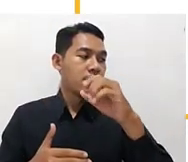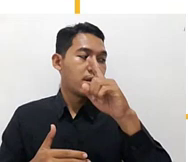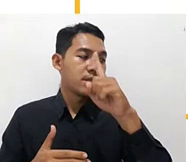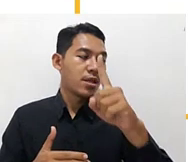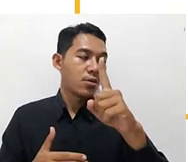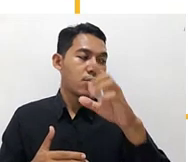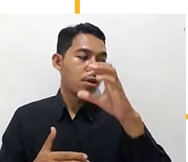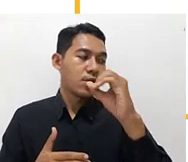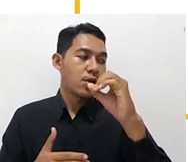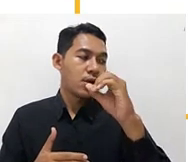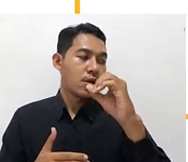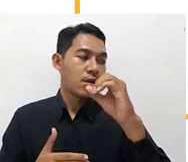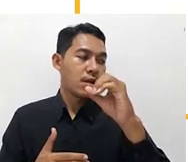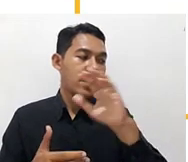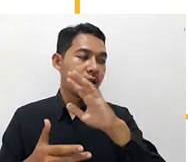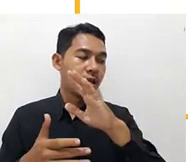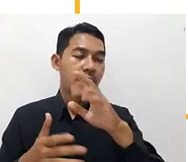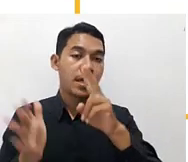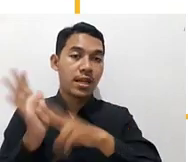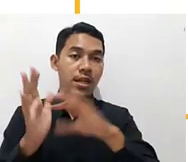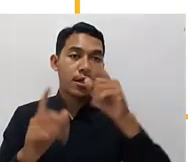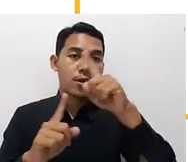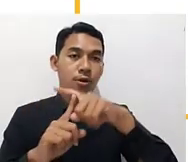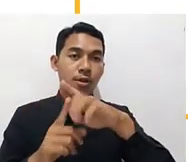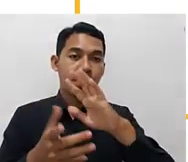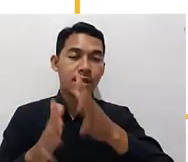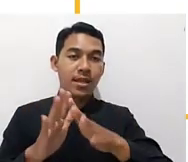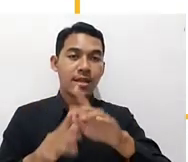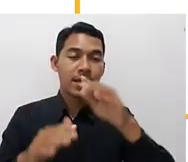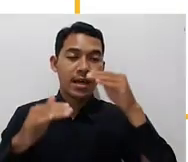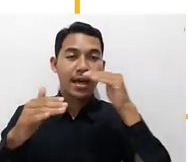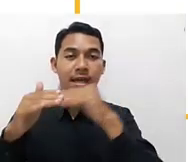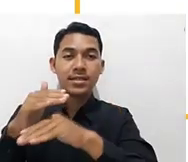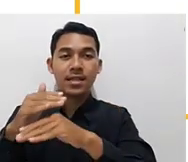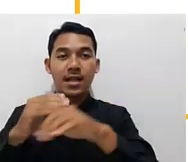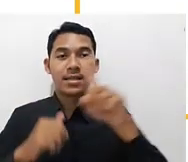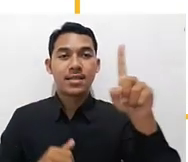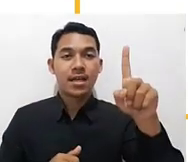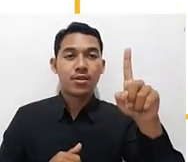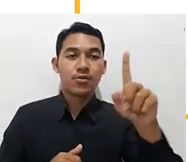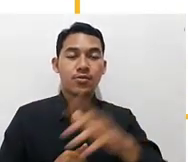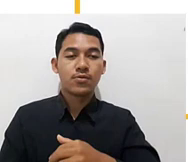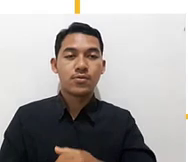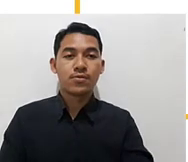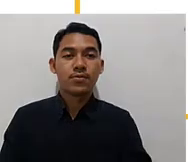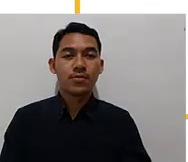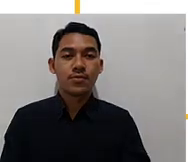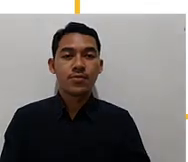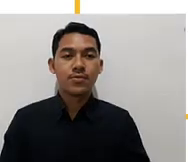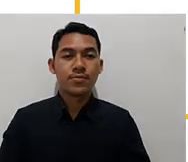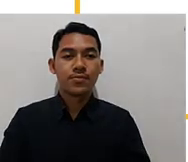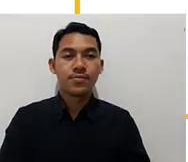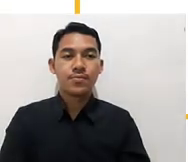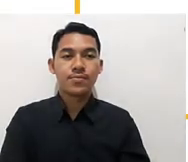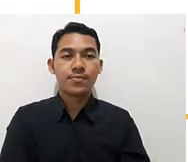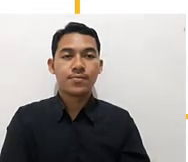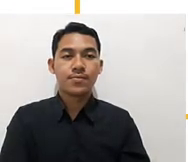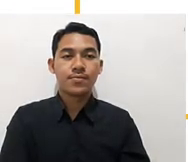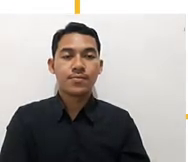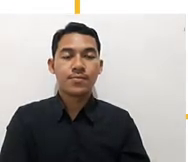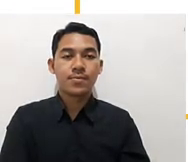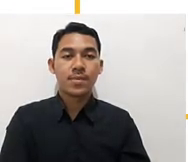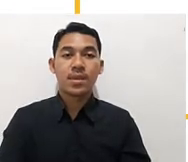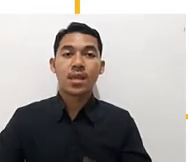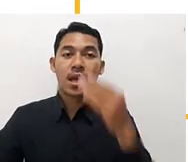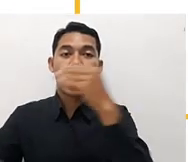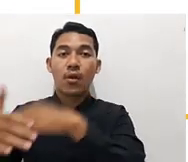1 dinotkan, jadi nanti di sini hasilnya 1 ya, kayak gitu. Nah, jadi